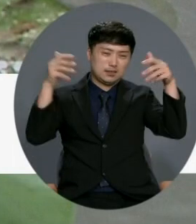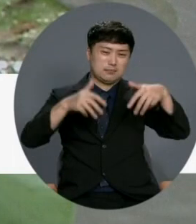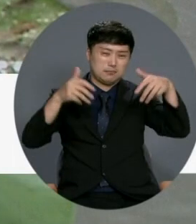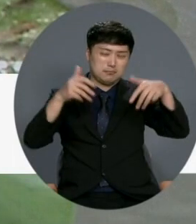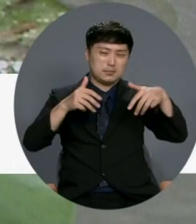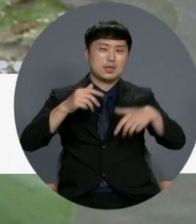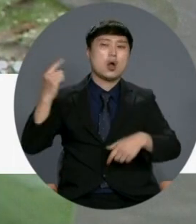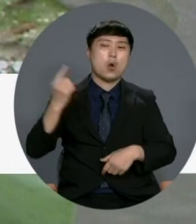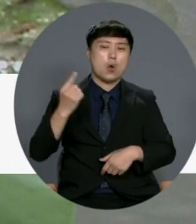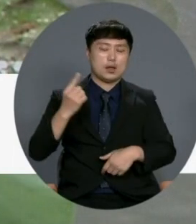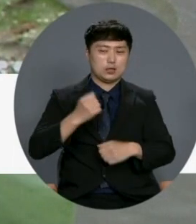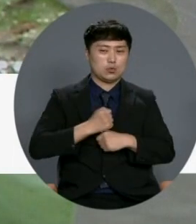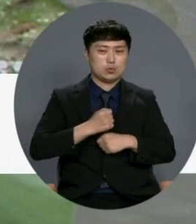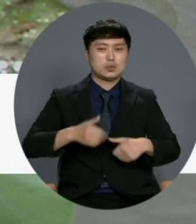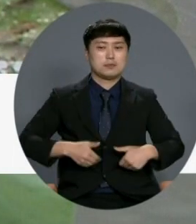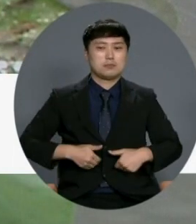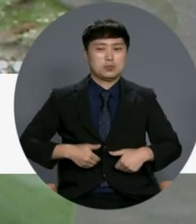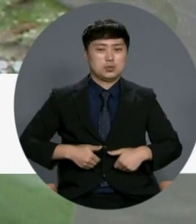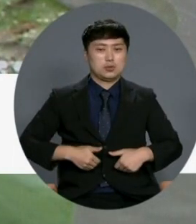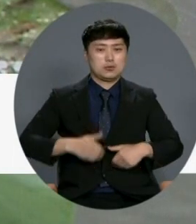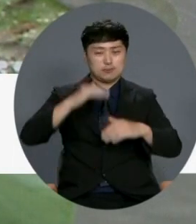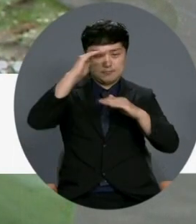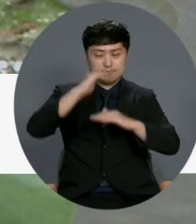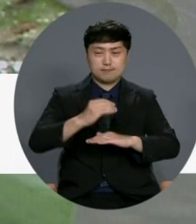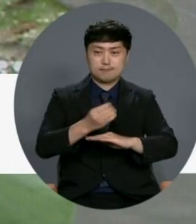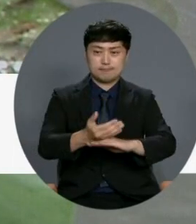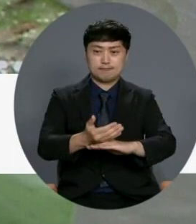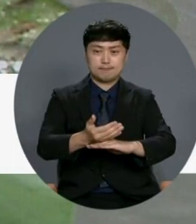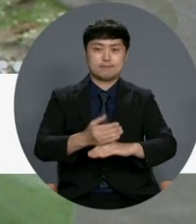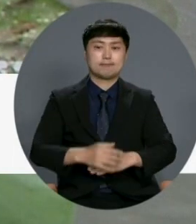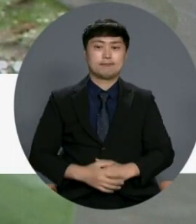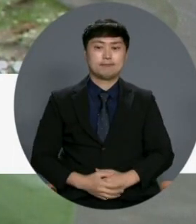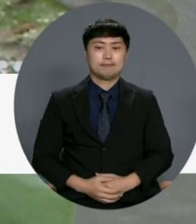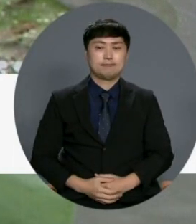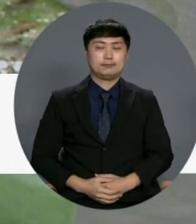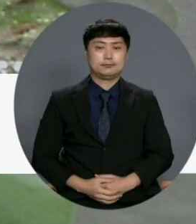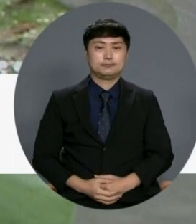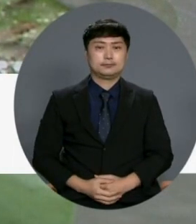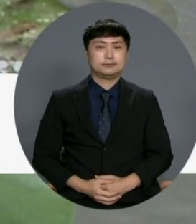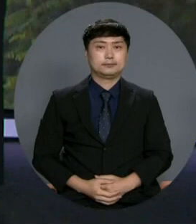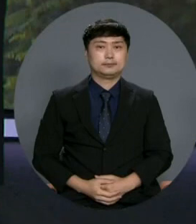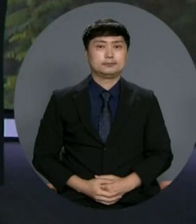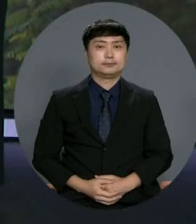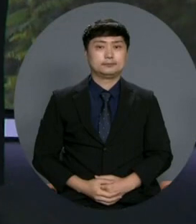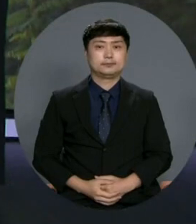예상돼 각별한 주의가 필요합니다 유아경 기상캐스터가 전해드립니다